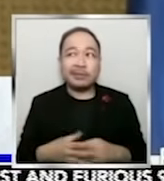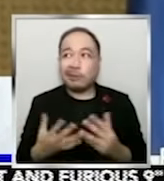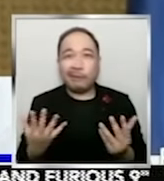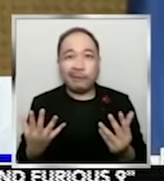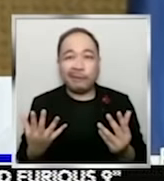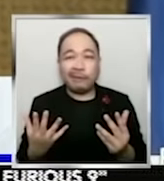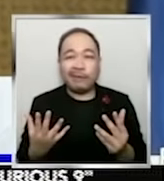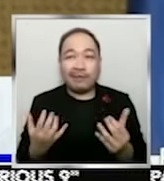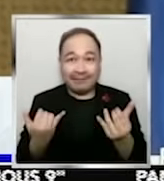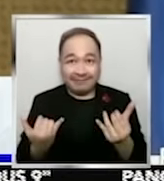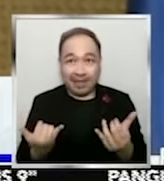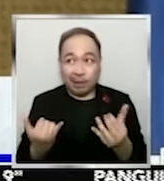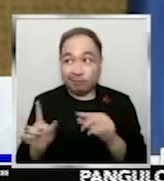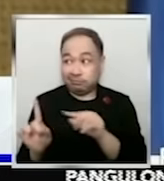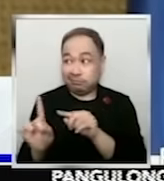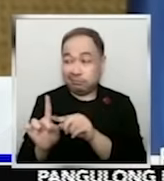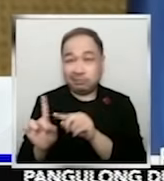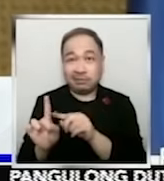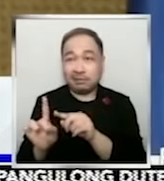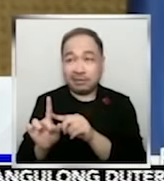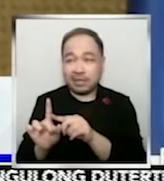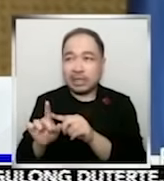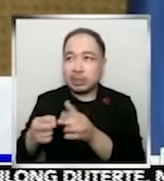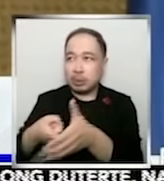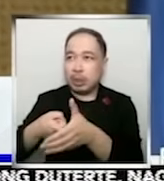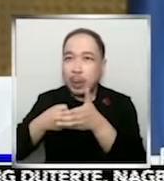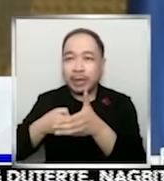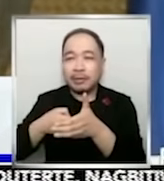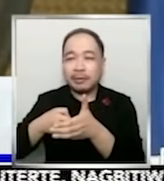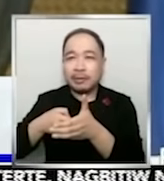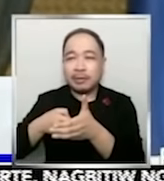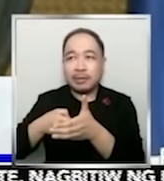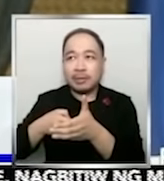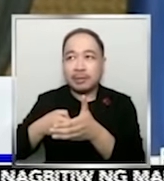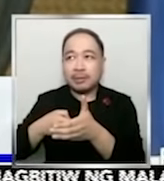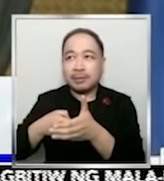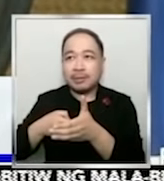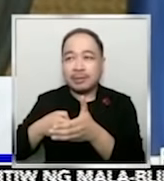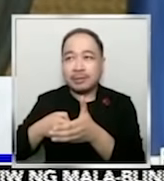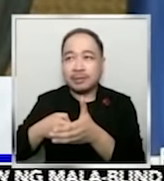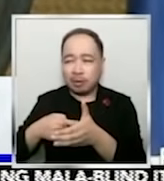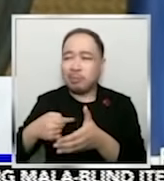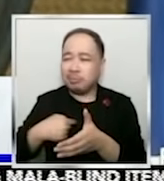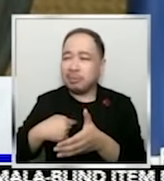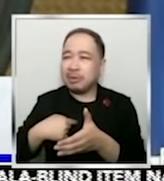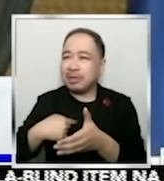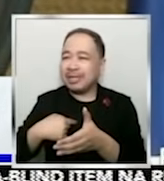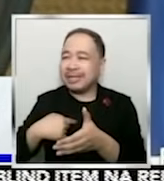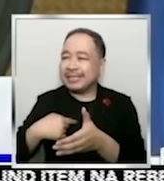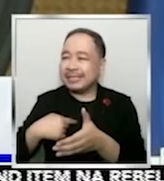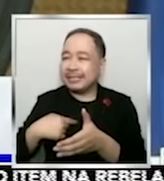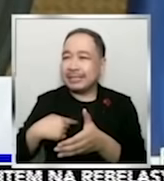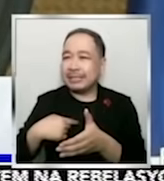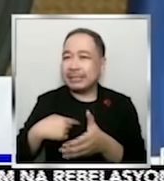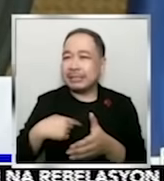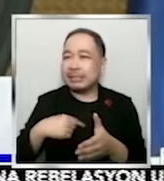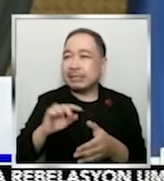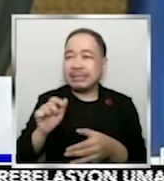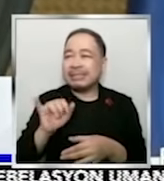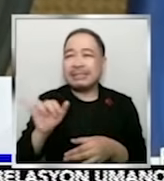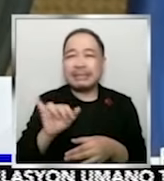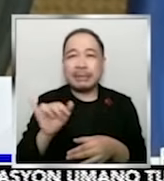naghihingi sa kanila, sabi nang kung may magawa ako, parang tao nakainom, malaman